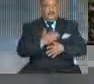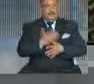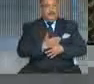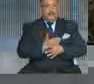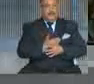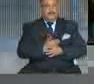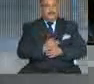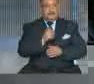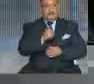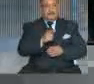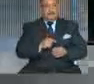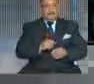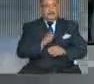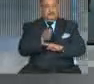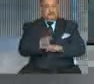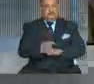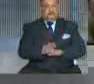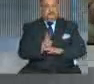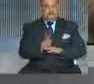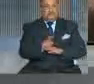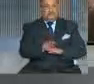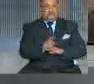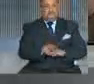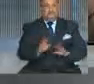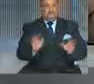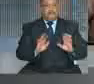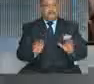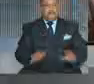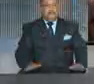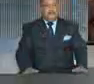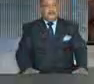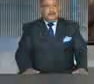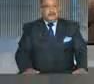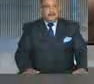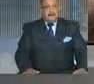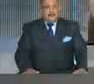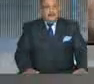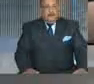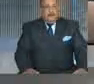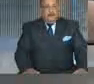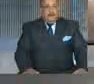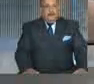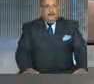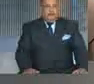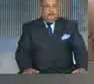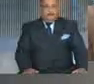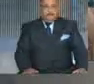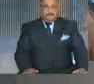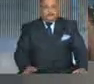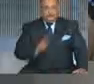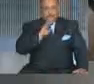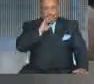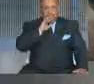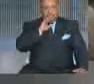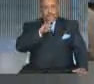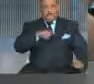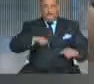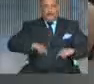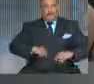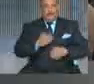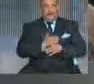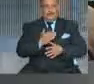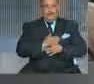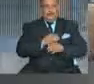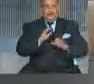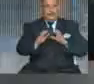بمدنين. هذا اللقاء كان فرصة لأصحاب الشهيد العليا لطرح أهم مشاغلهم خاصة المتعلقة منها